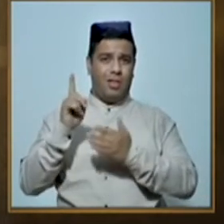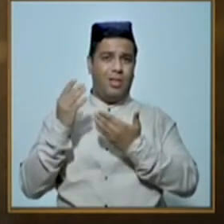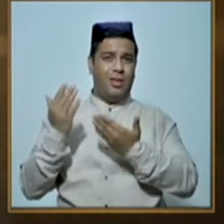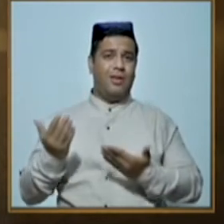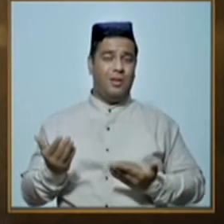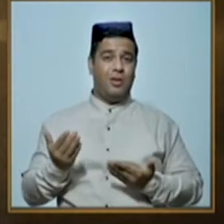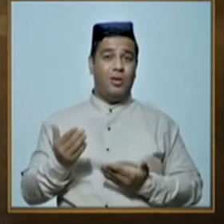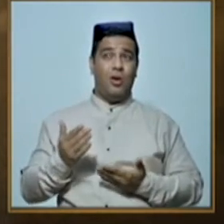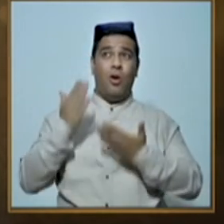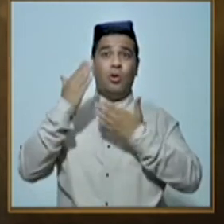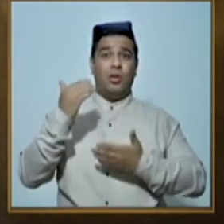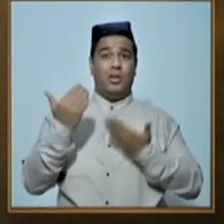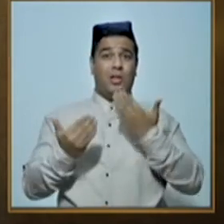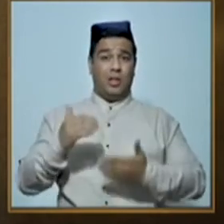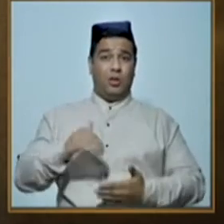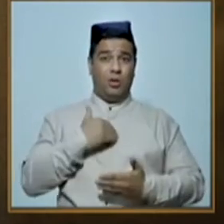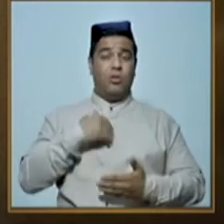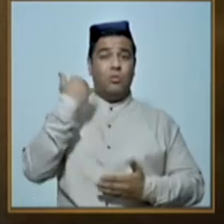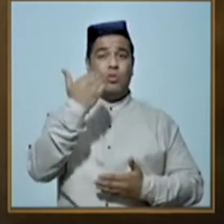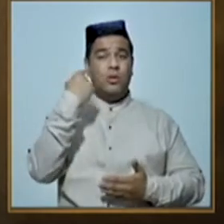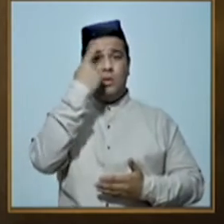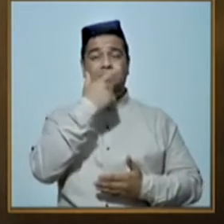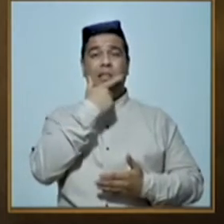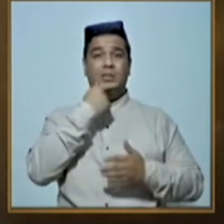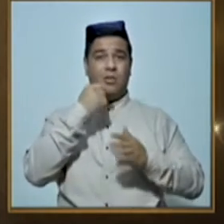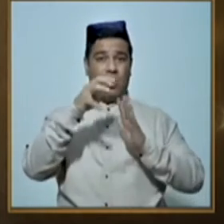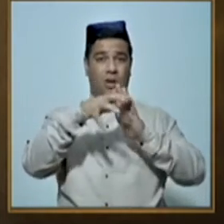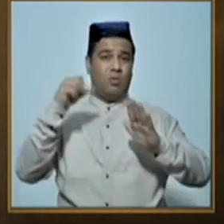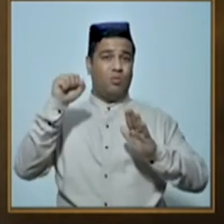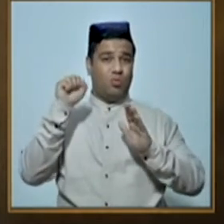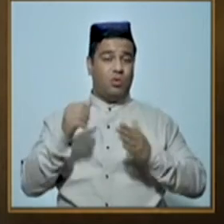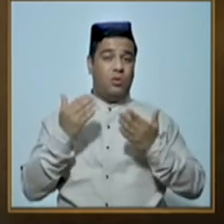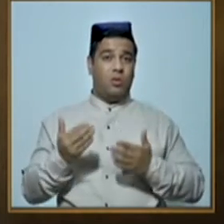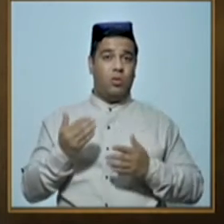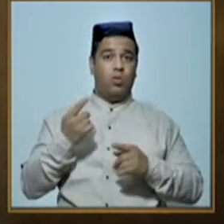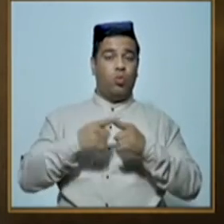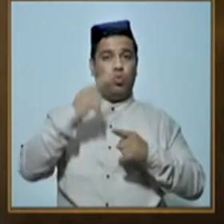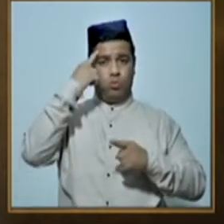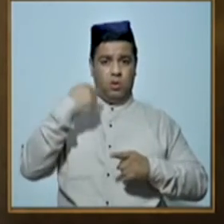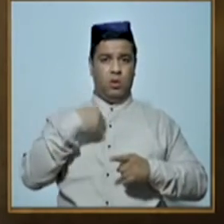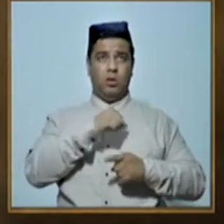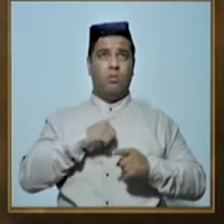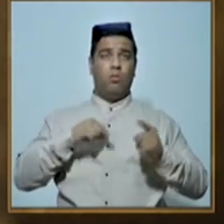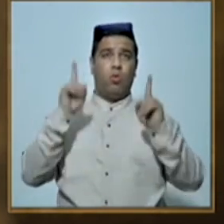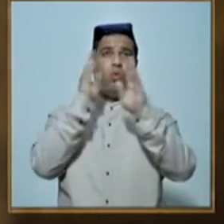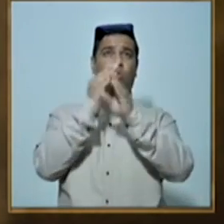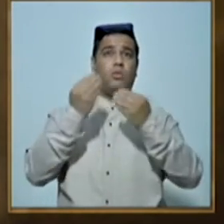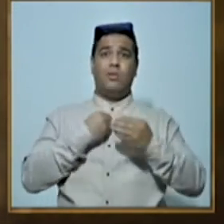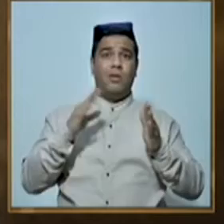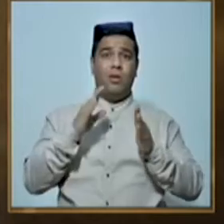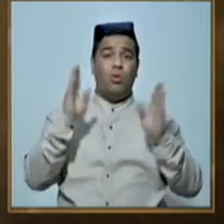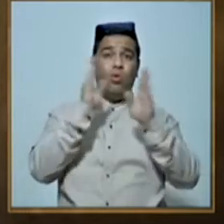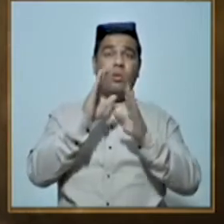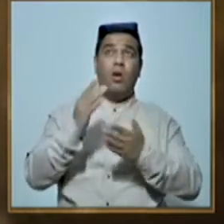Xohlagan kuni chiroyini olib qo'yadi undan. Esidan chiqib qoladi. Bu meni o'zimda bor, o'zim shunaqaman degan xayolga ketib